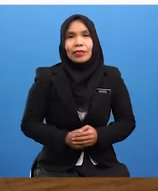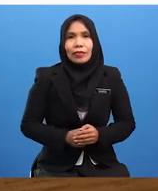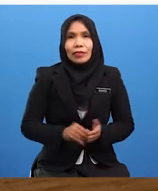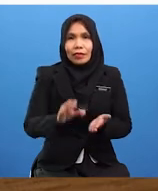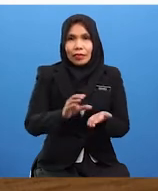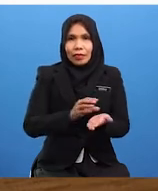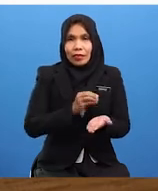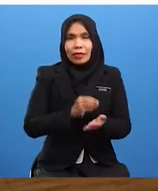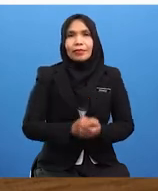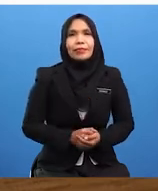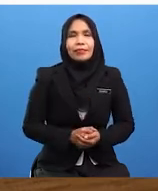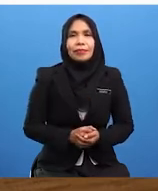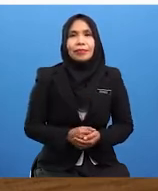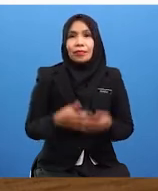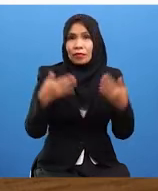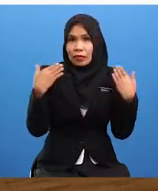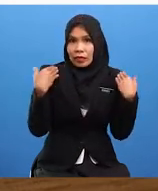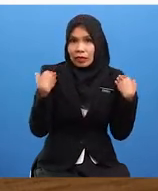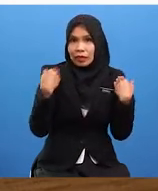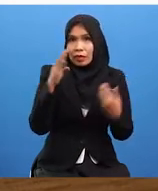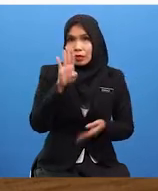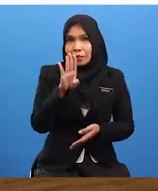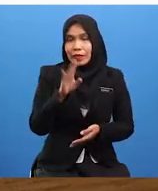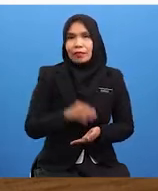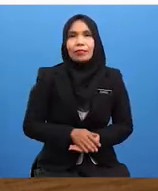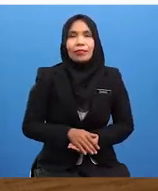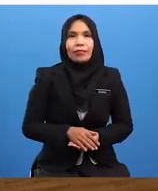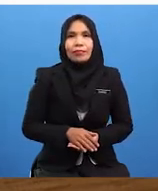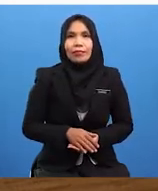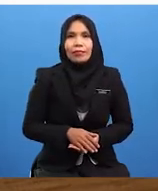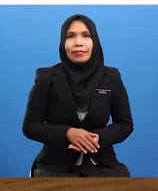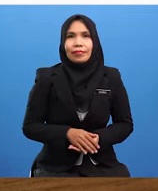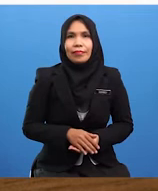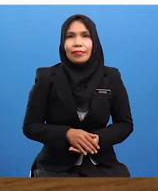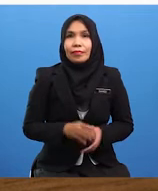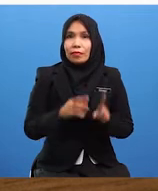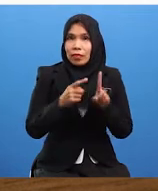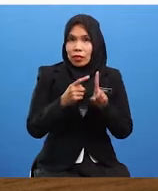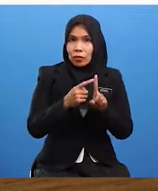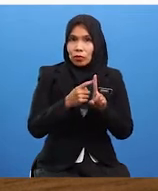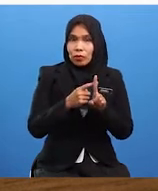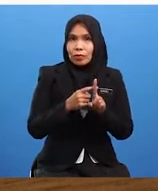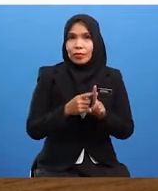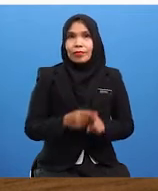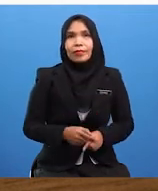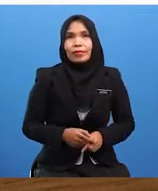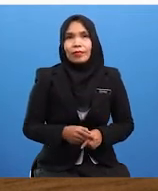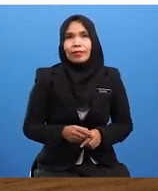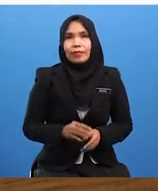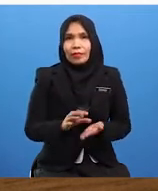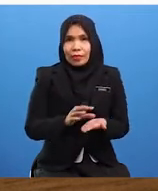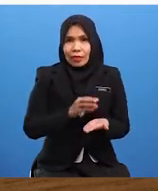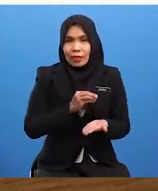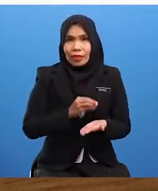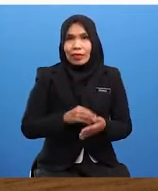cetakan yang perlu kita ketahui, iaitu 1. Cetakan timbulan, juga